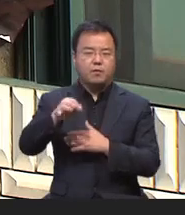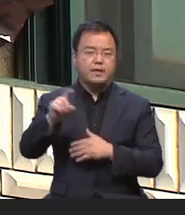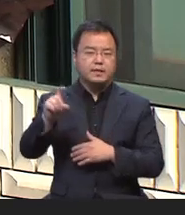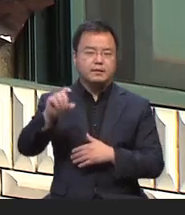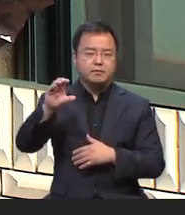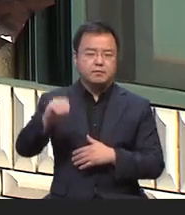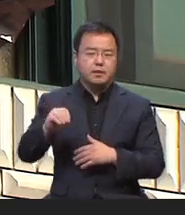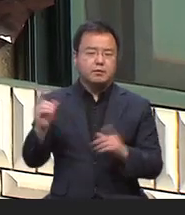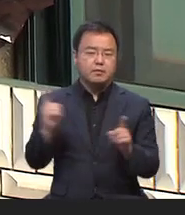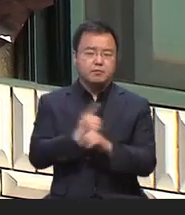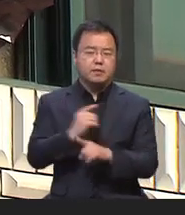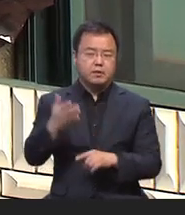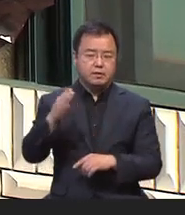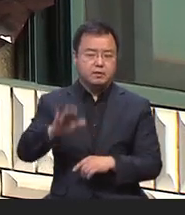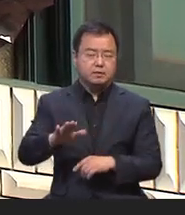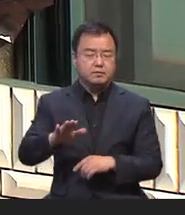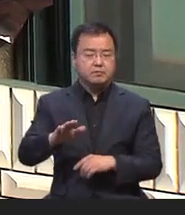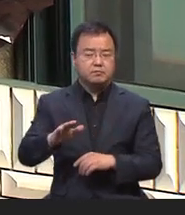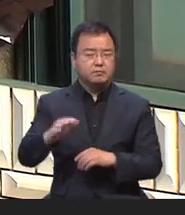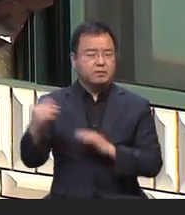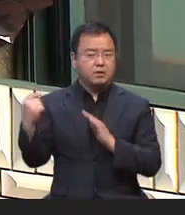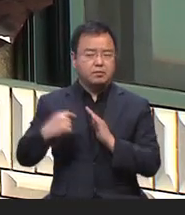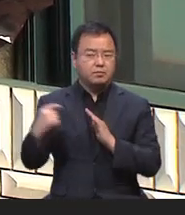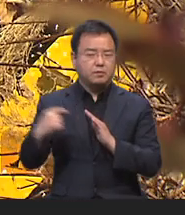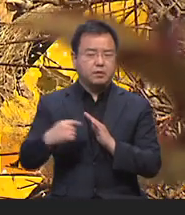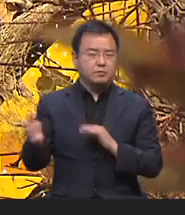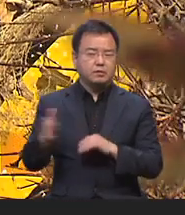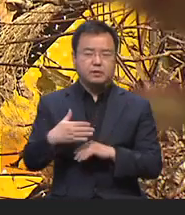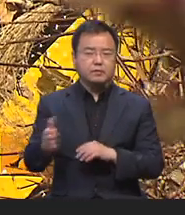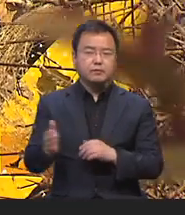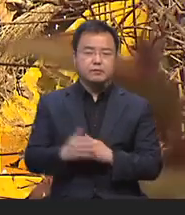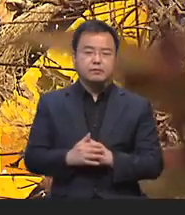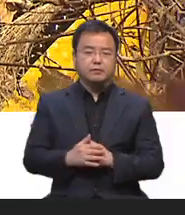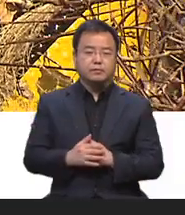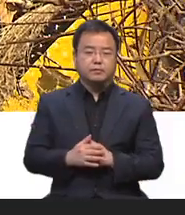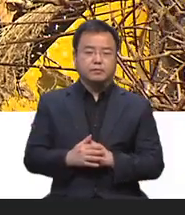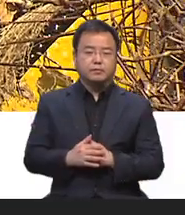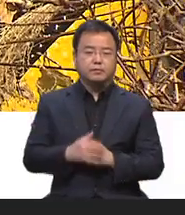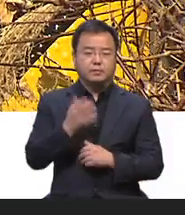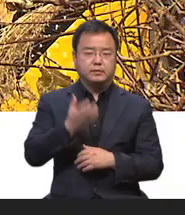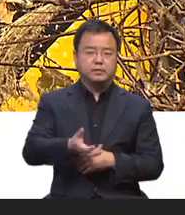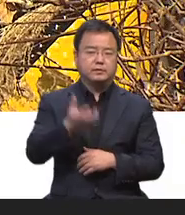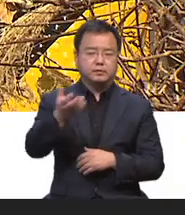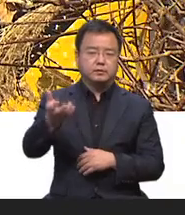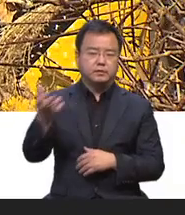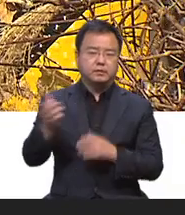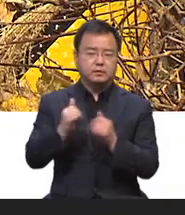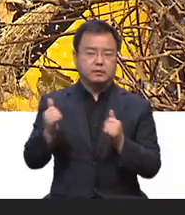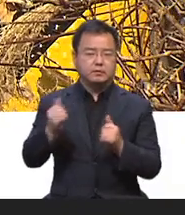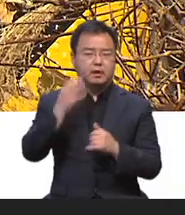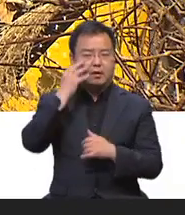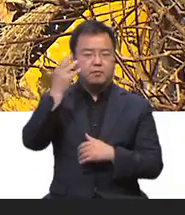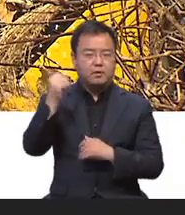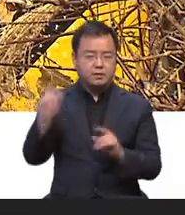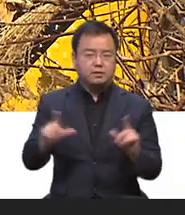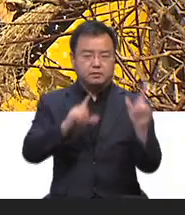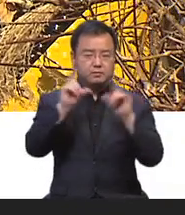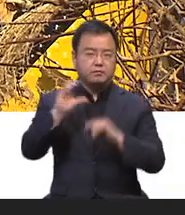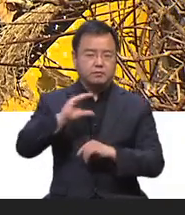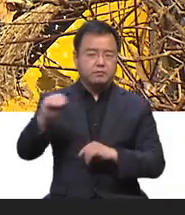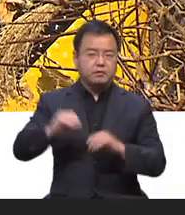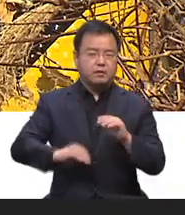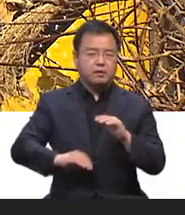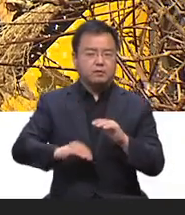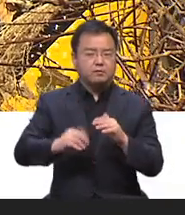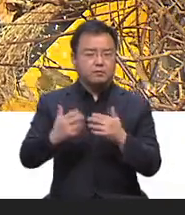마저도 찾는 사람이 없어 대부분 공실이 입니다 저는 이들 묻어서 도봉구 무심 오 오 청 조금